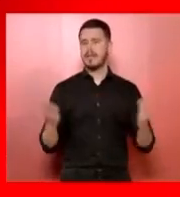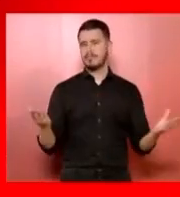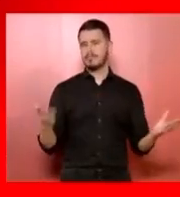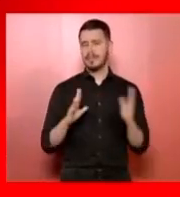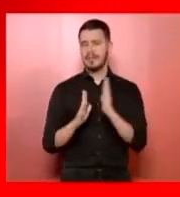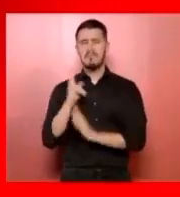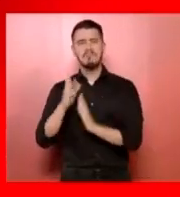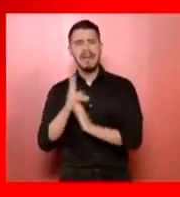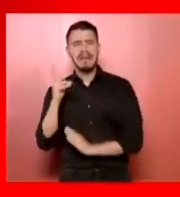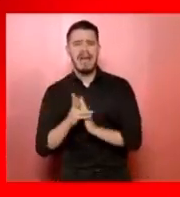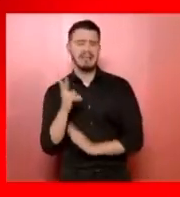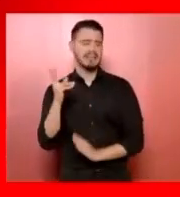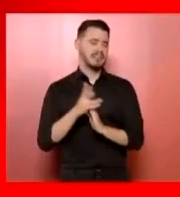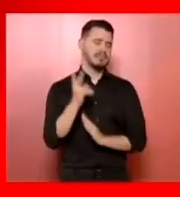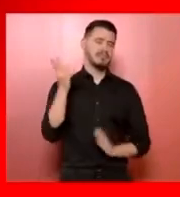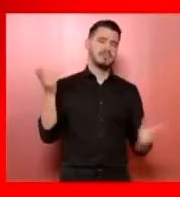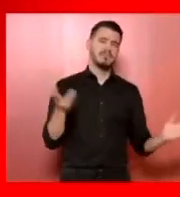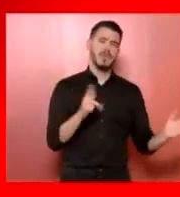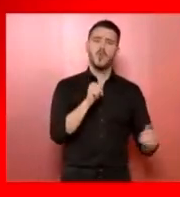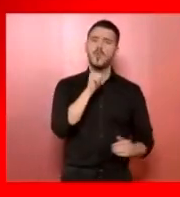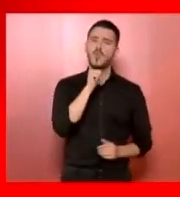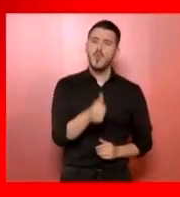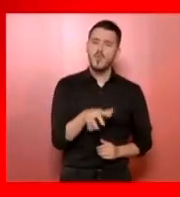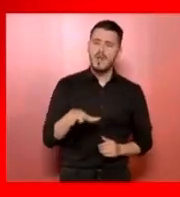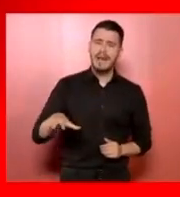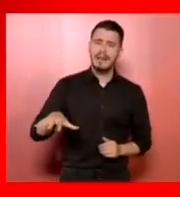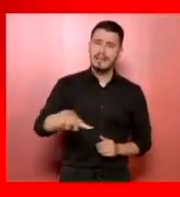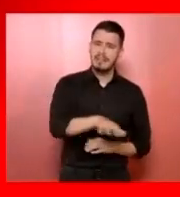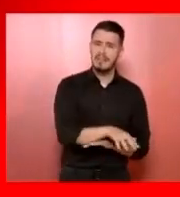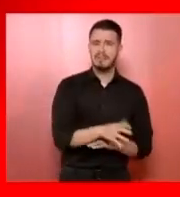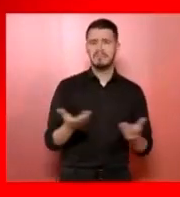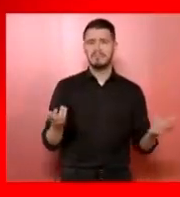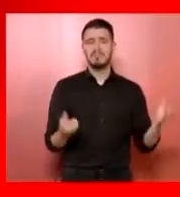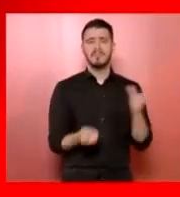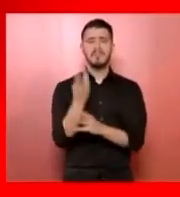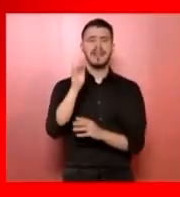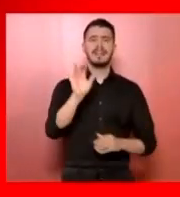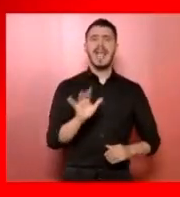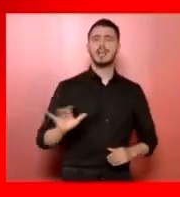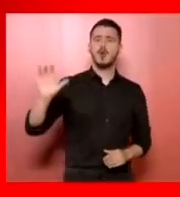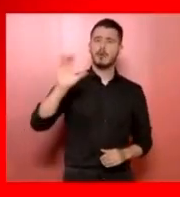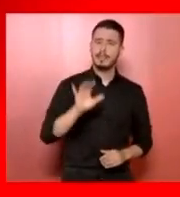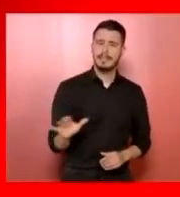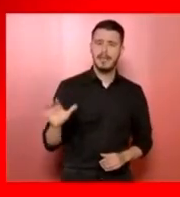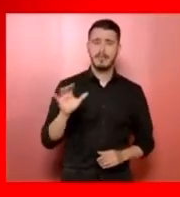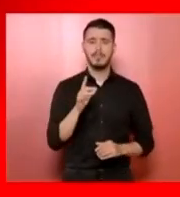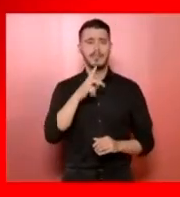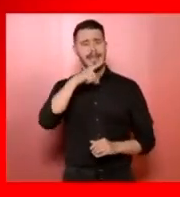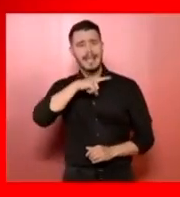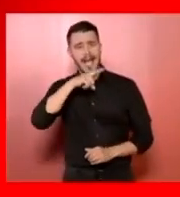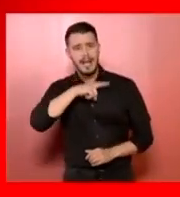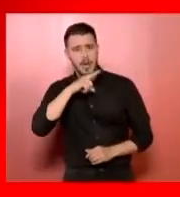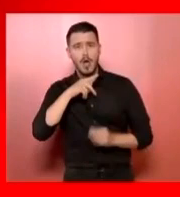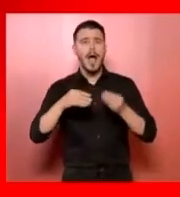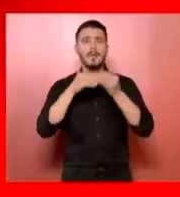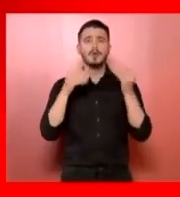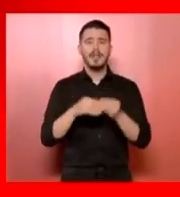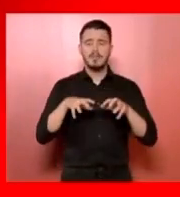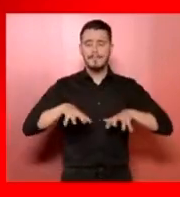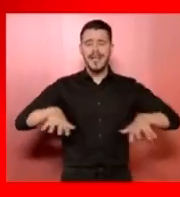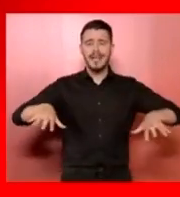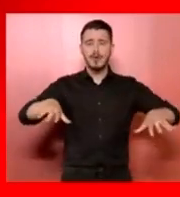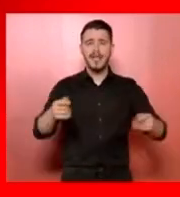φύγουν από το Κουκάκι και θα πάνε στο Νέα Ιωνία, θα πάνε στο Νέο Ηράκλειο και θα αυξηθούν και οι τιμές